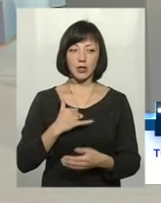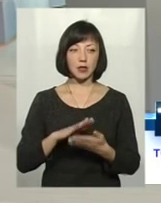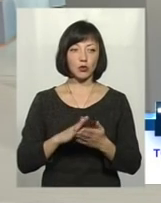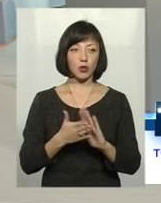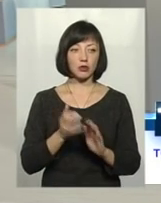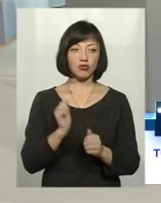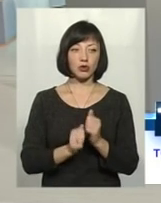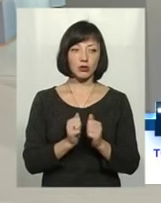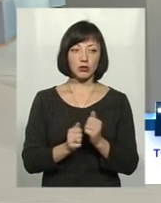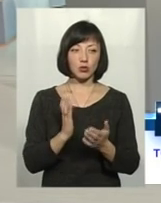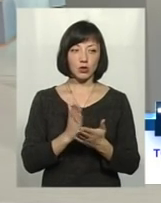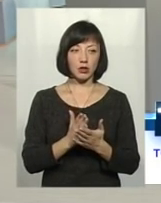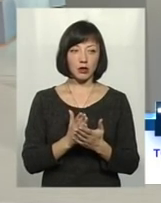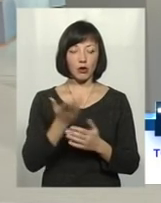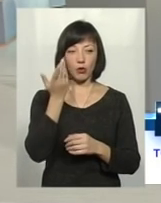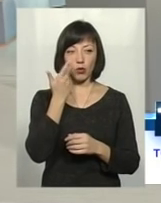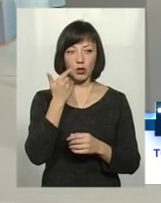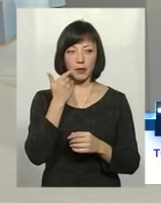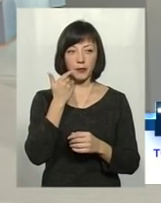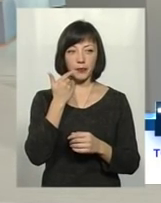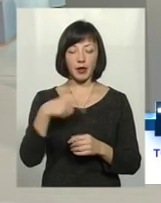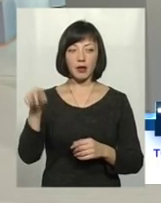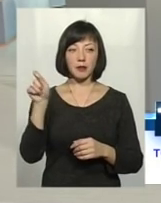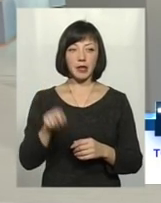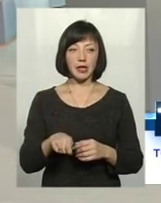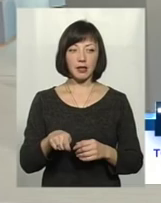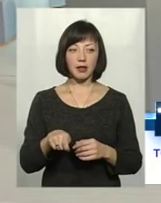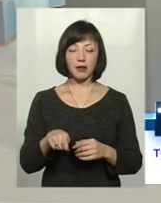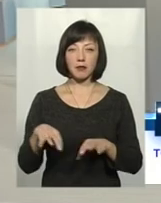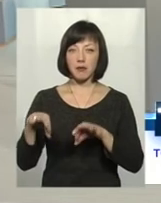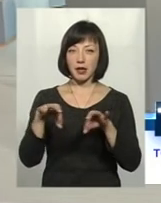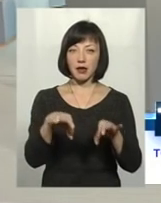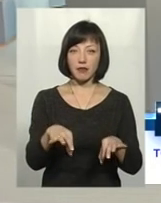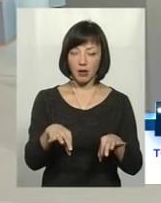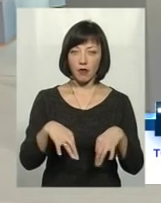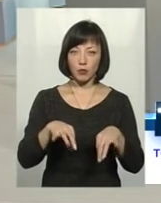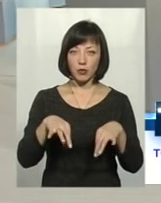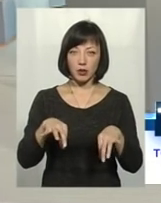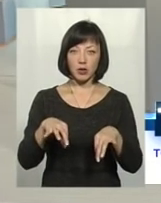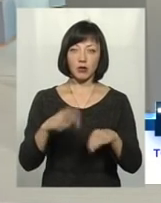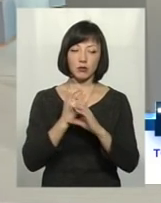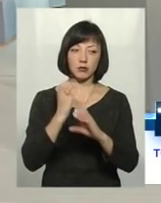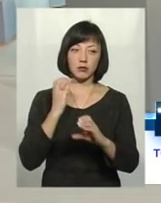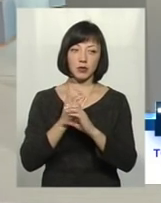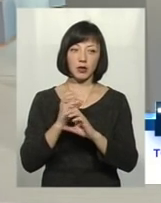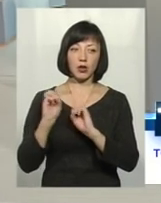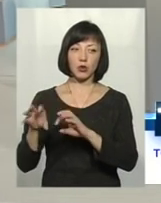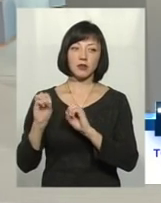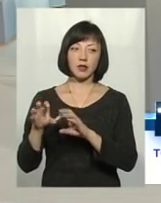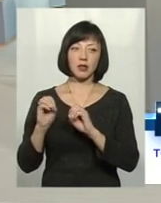лише в центральній частині міста, коли приїхав автомобіль, рефрижератор, розвантажуємо